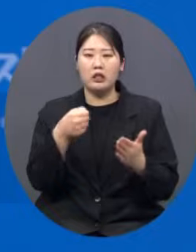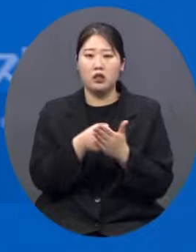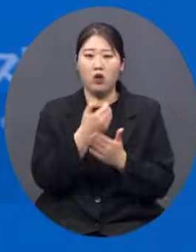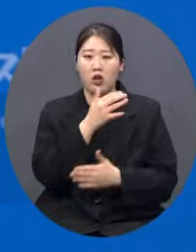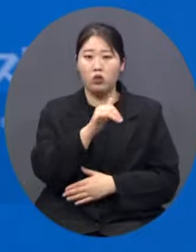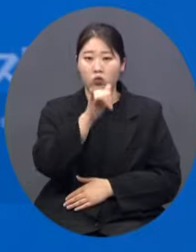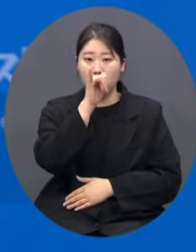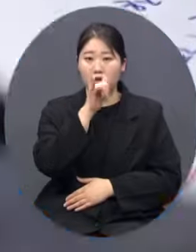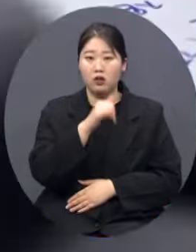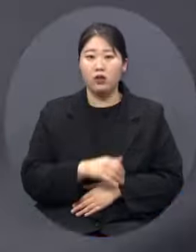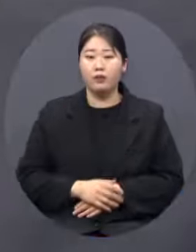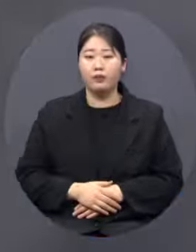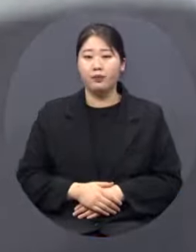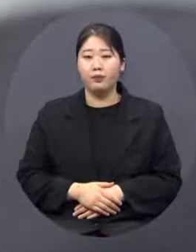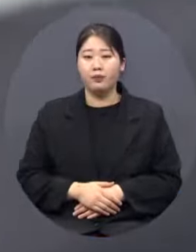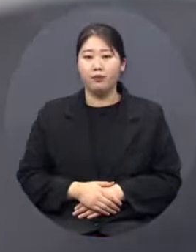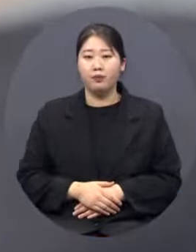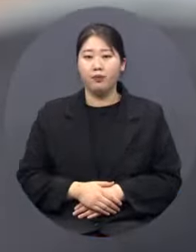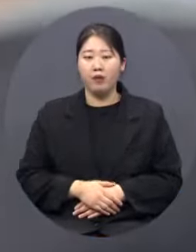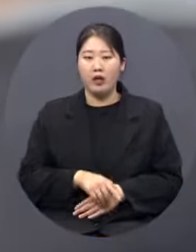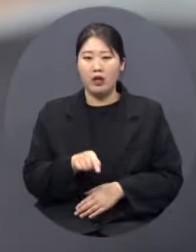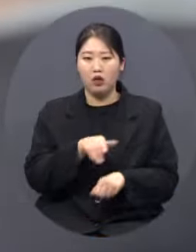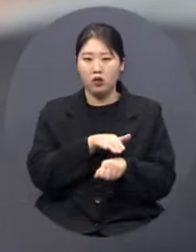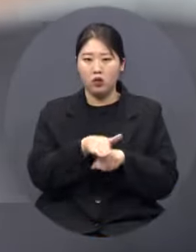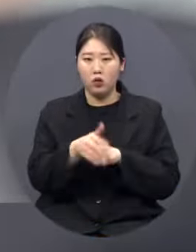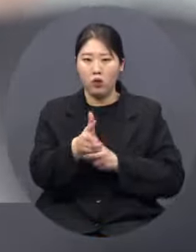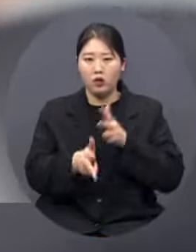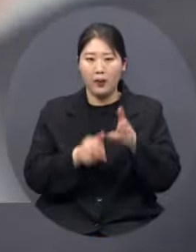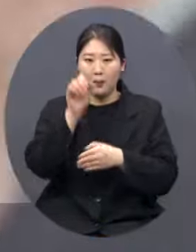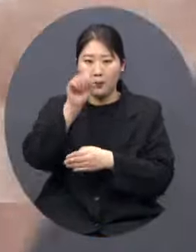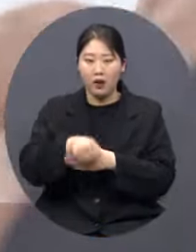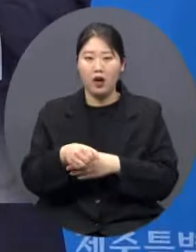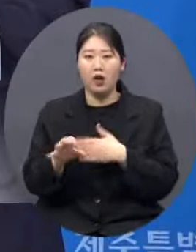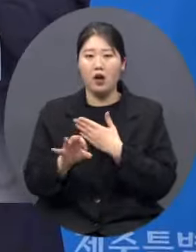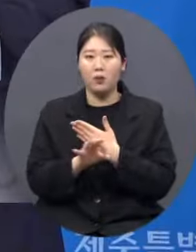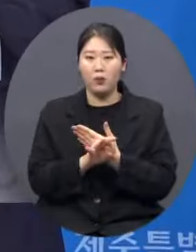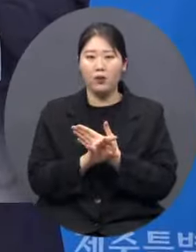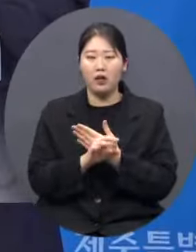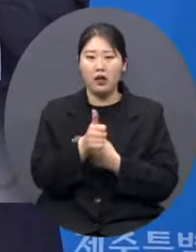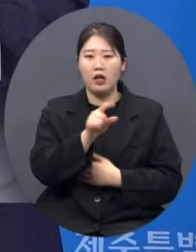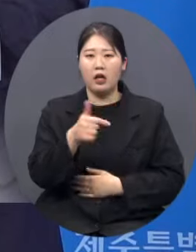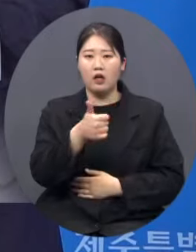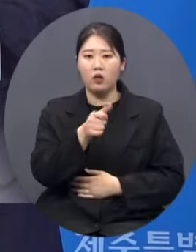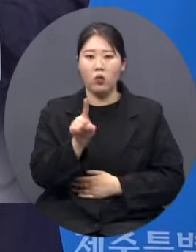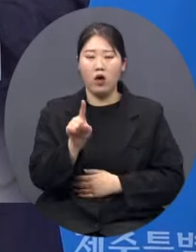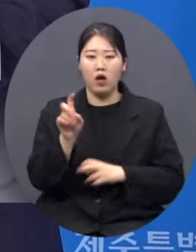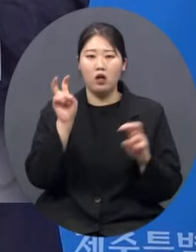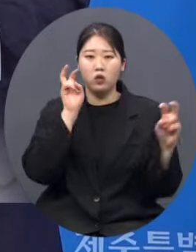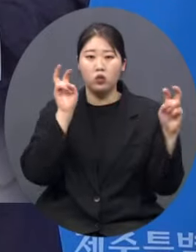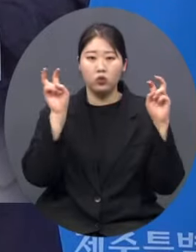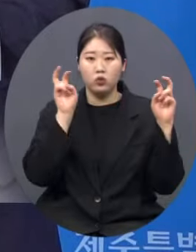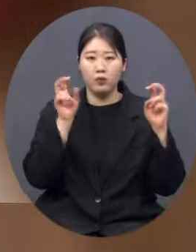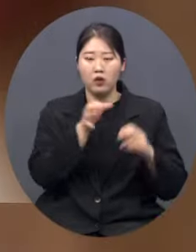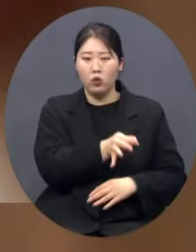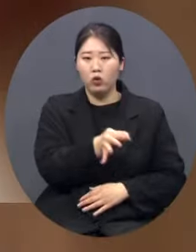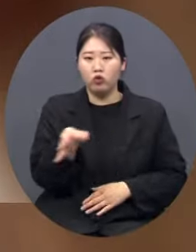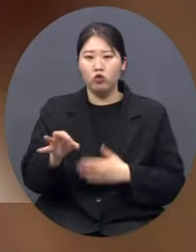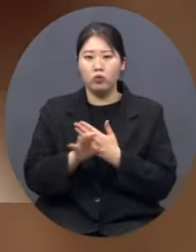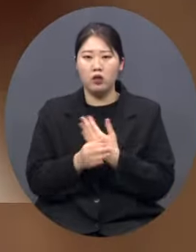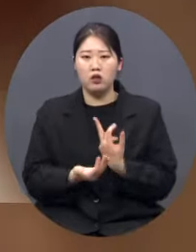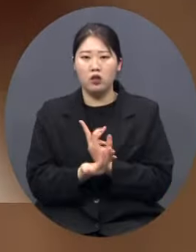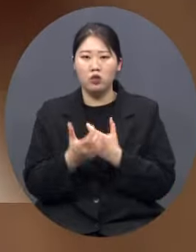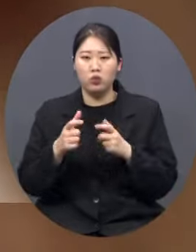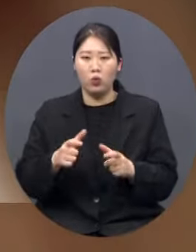하고 있기 때문에 이렇게 사업이 승인되고 하화 그룹이 비용을 내면 제주도가 대신